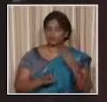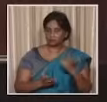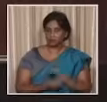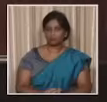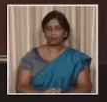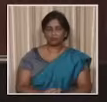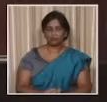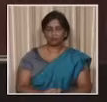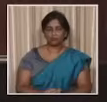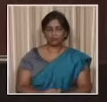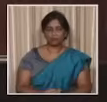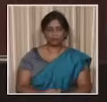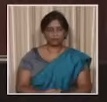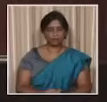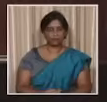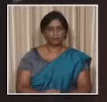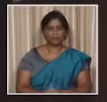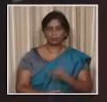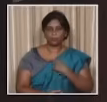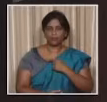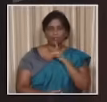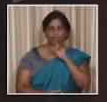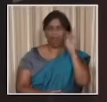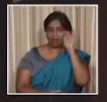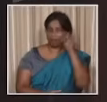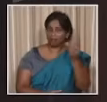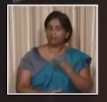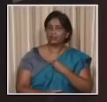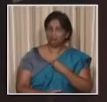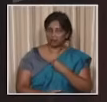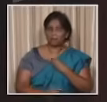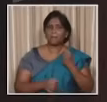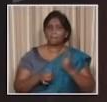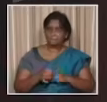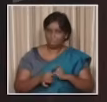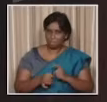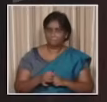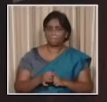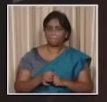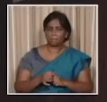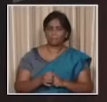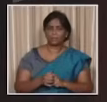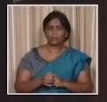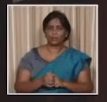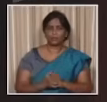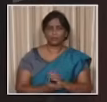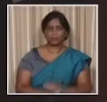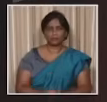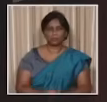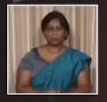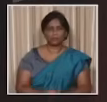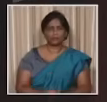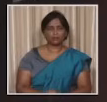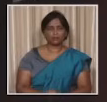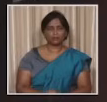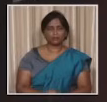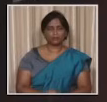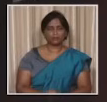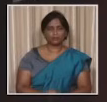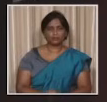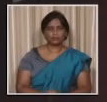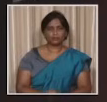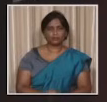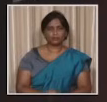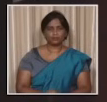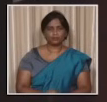කරනකන් ඉන්න මං ඊට පස්සේ. ඔජ කතානායකතුමා මට මේක අහන්න දෙන්නකෝ. ඔව්. මගේ ප්‍රශ්නේ අහන්න. ඔබතුමාට මයික් එක දීලා තියෙන ඔබතුමා කියන්න. කියන්න දෙන්න නෑ